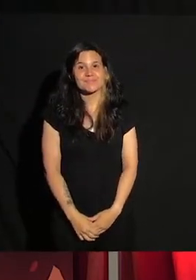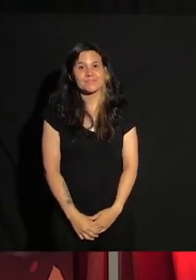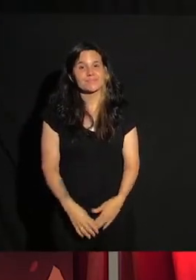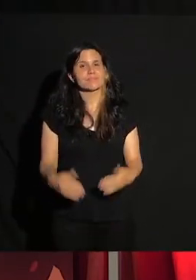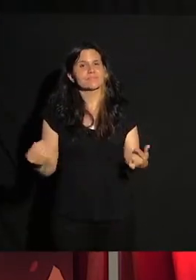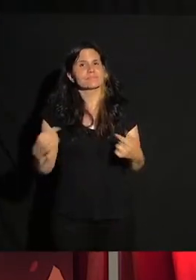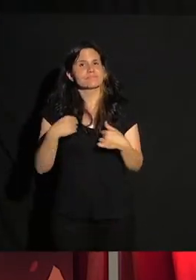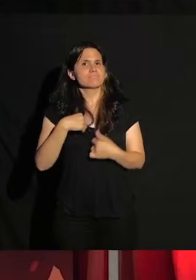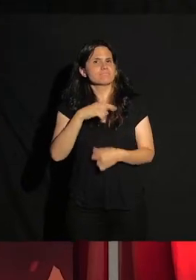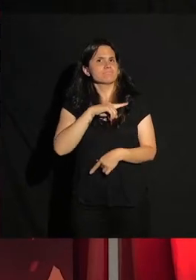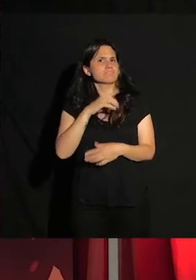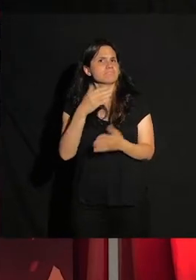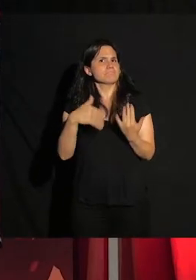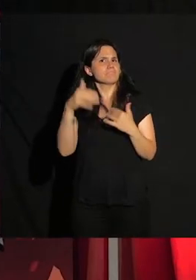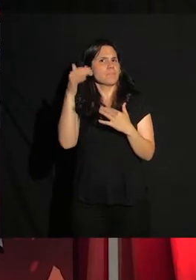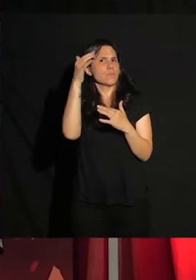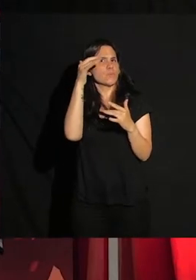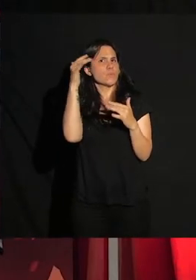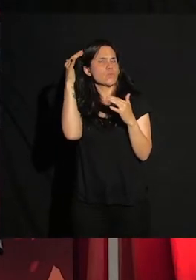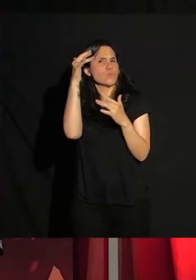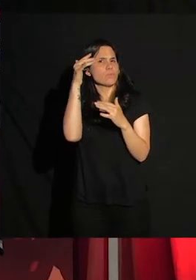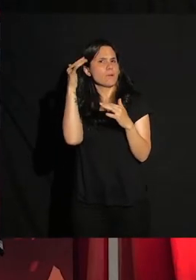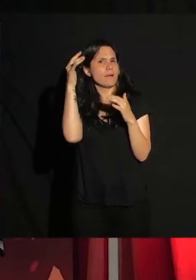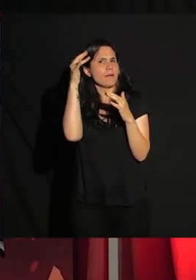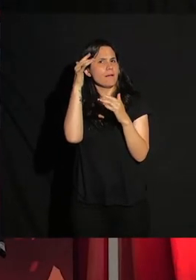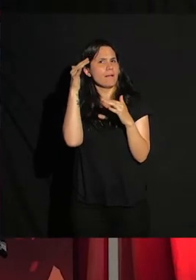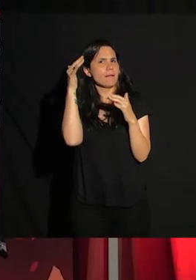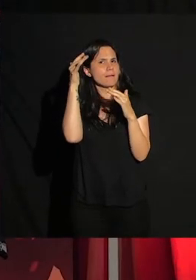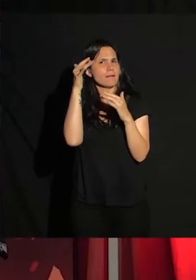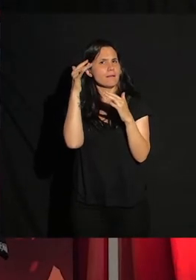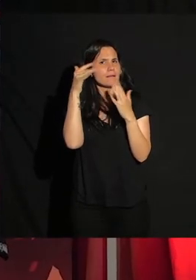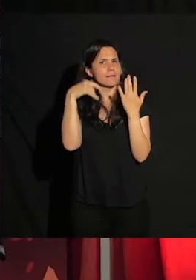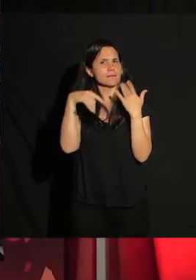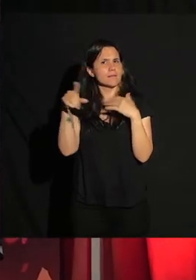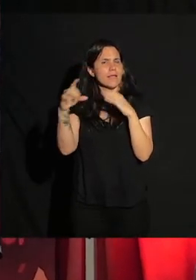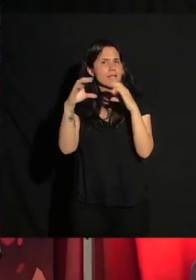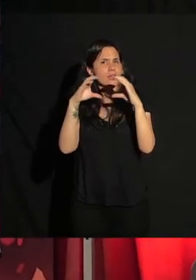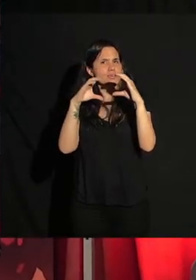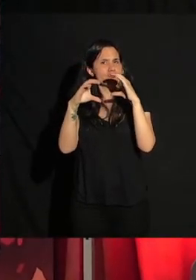Habe ich mich gefragt, was macht denn eigentlich der Chat?